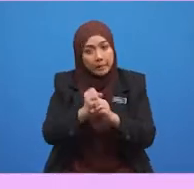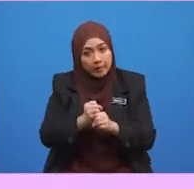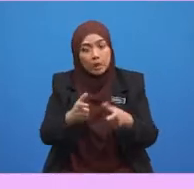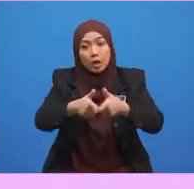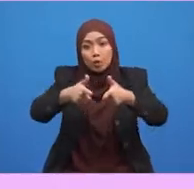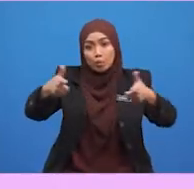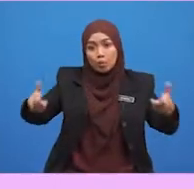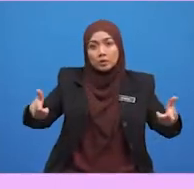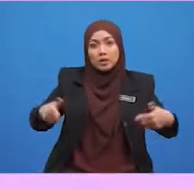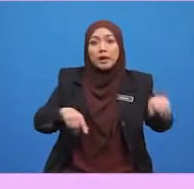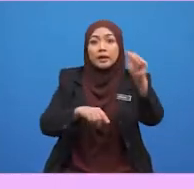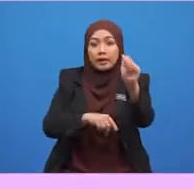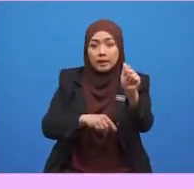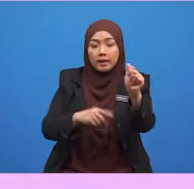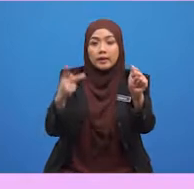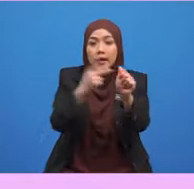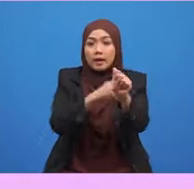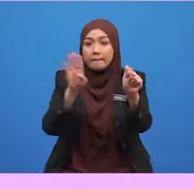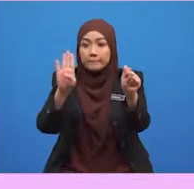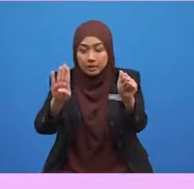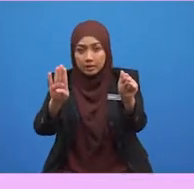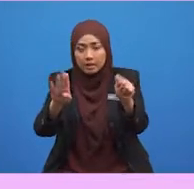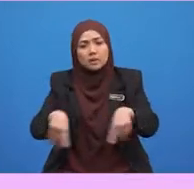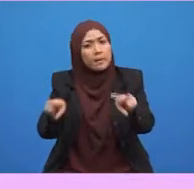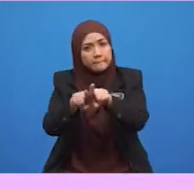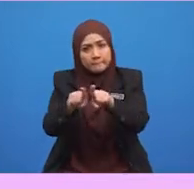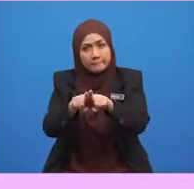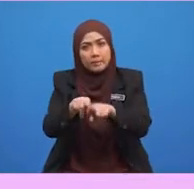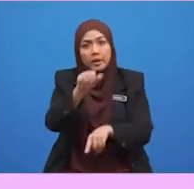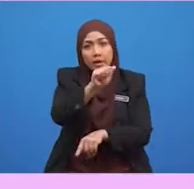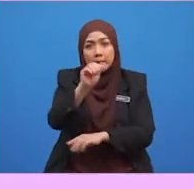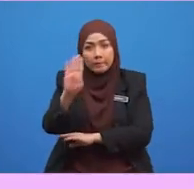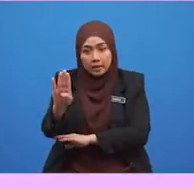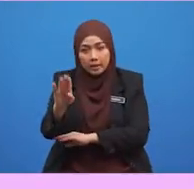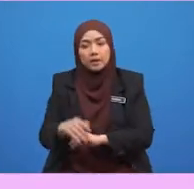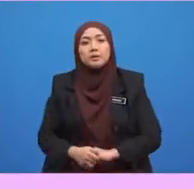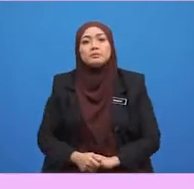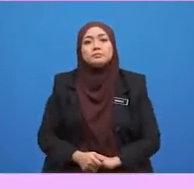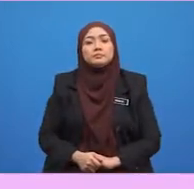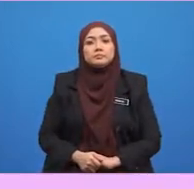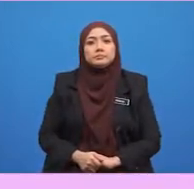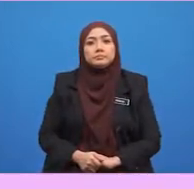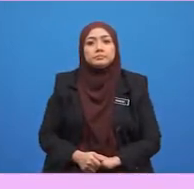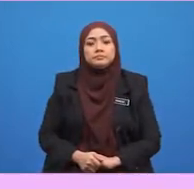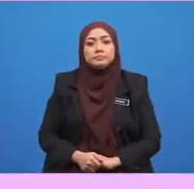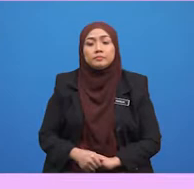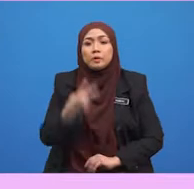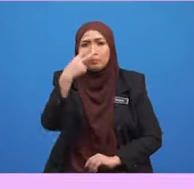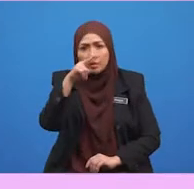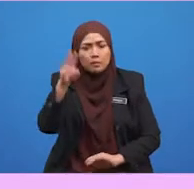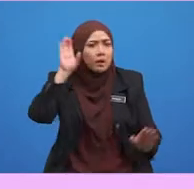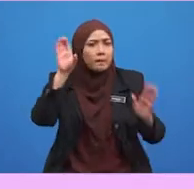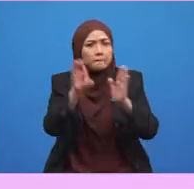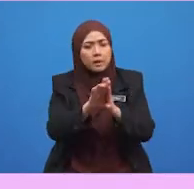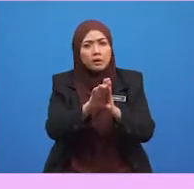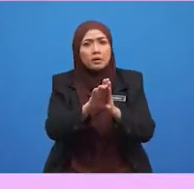tepat ialah A darab B sama dengan AB. Bagaimana pula dengan rumus